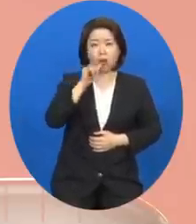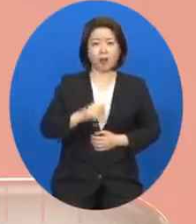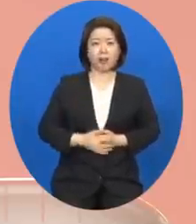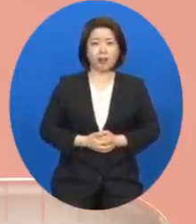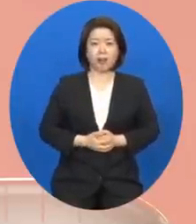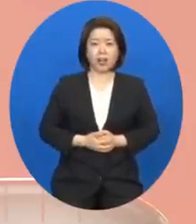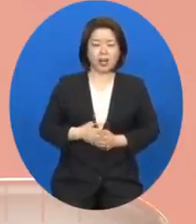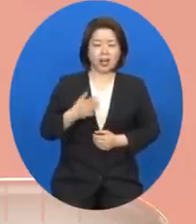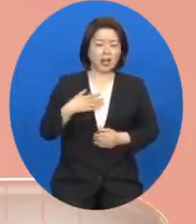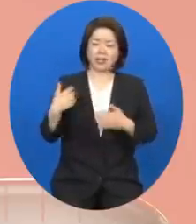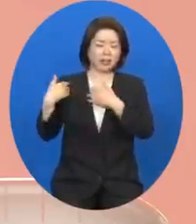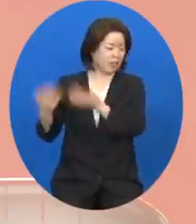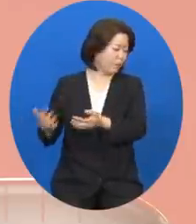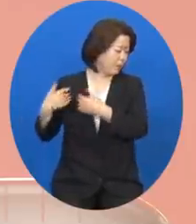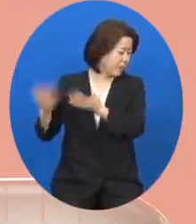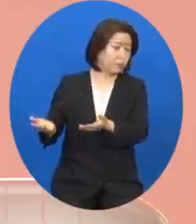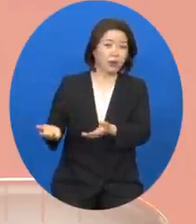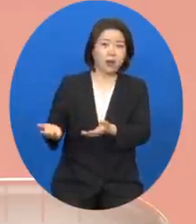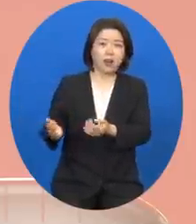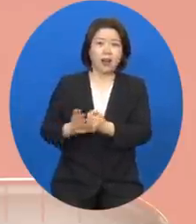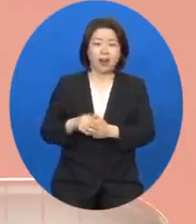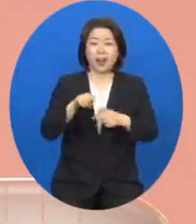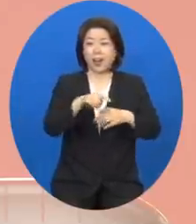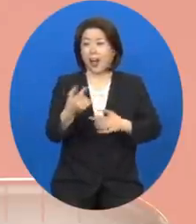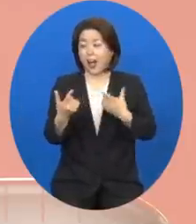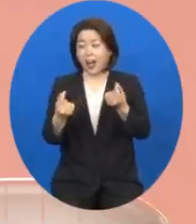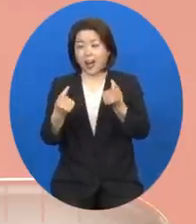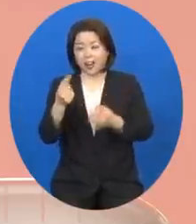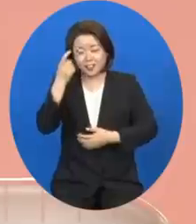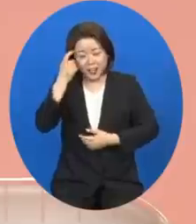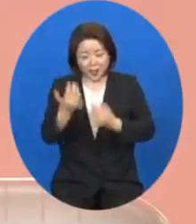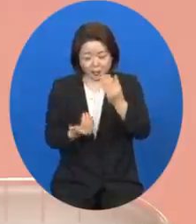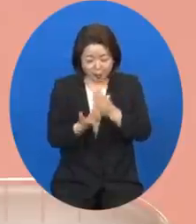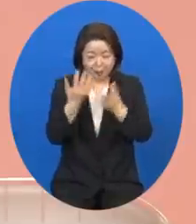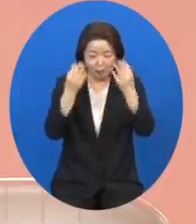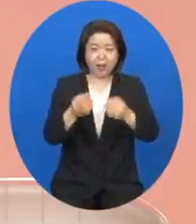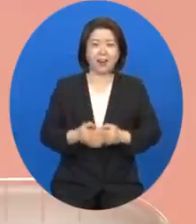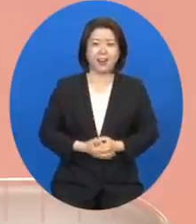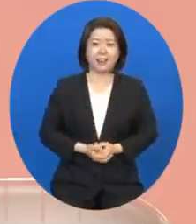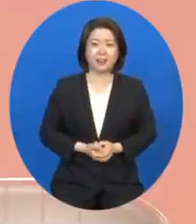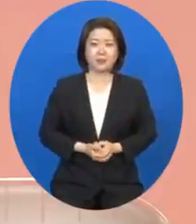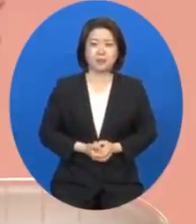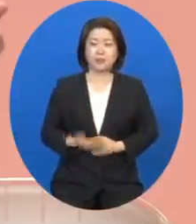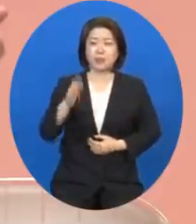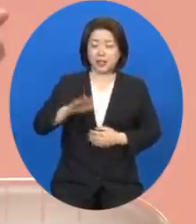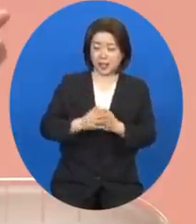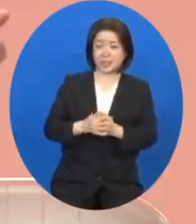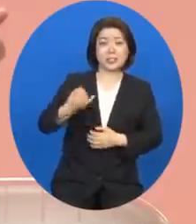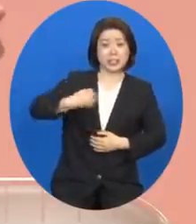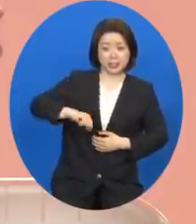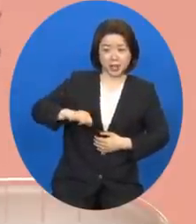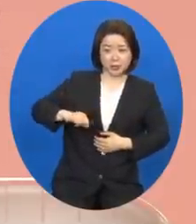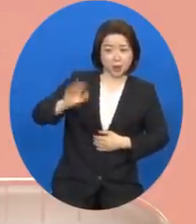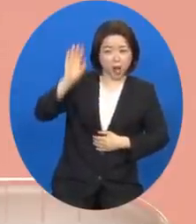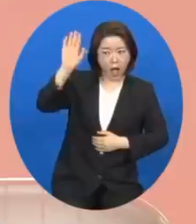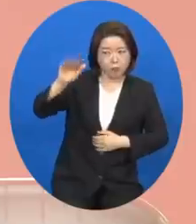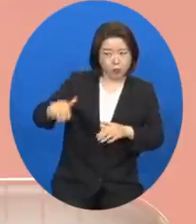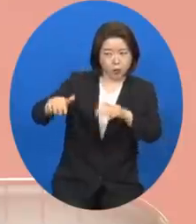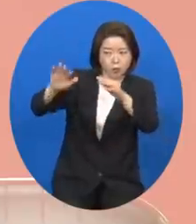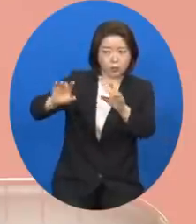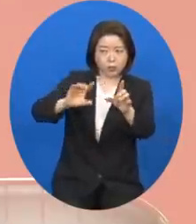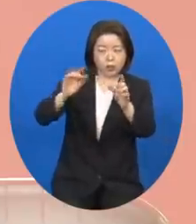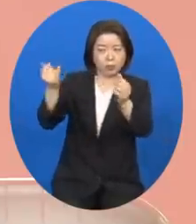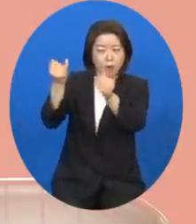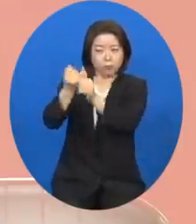아, 내가 내버려둬. 그런 생각할 때도 많았어요. 그러나 딸들도 이제 살아가야 되잖아요.